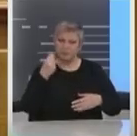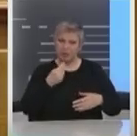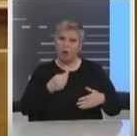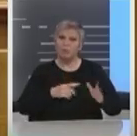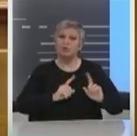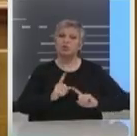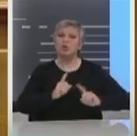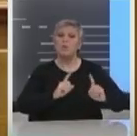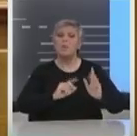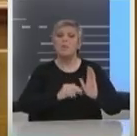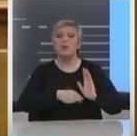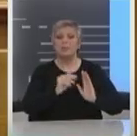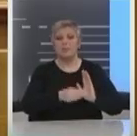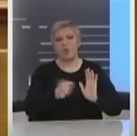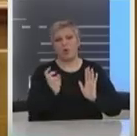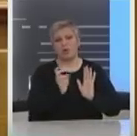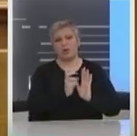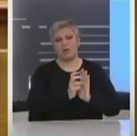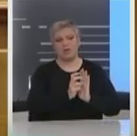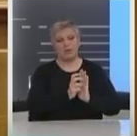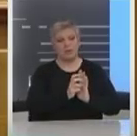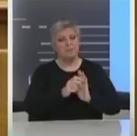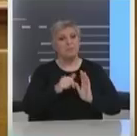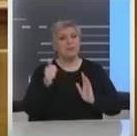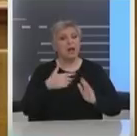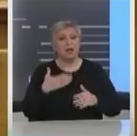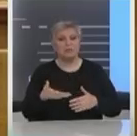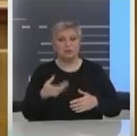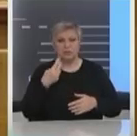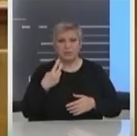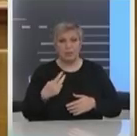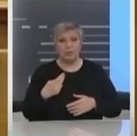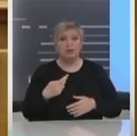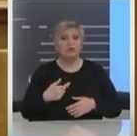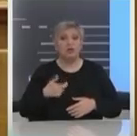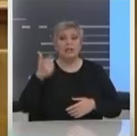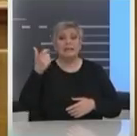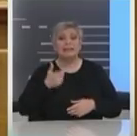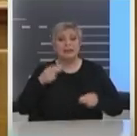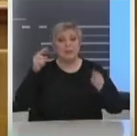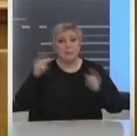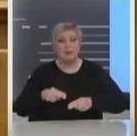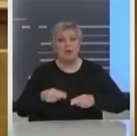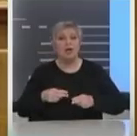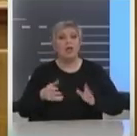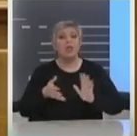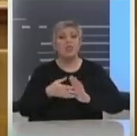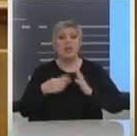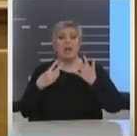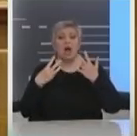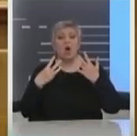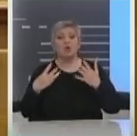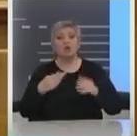ακούσουν οι Έλληνες πολίτες, μειώσεις των συντάξεων μέχρι 18% και μείωση